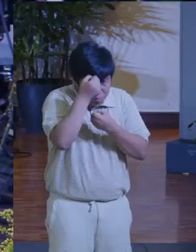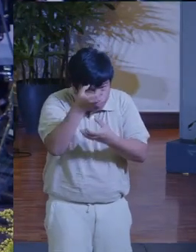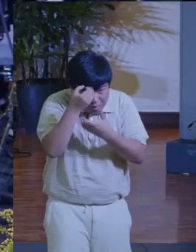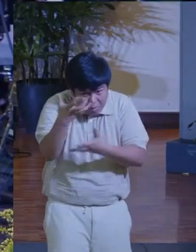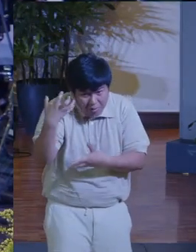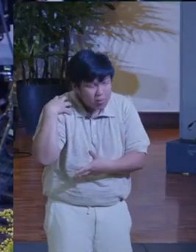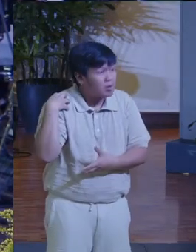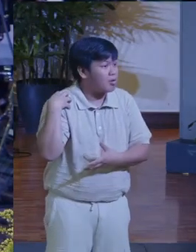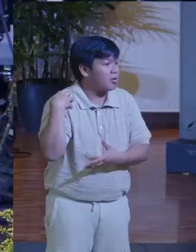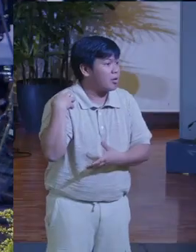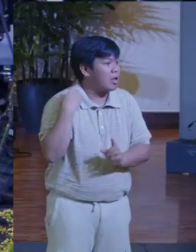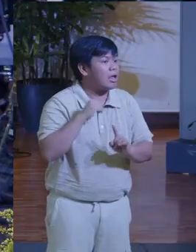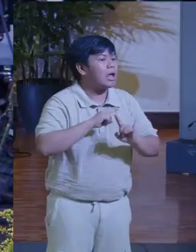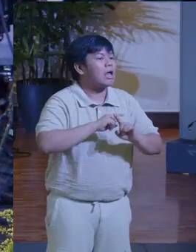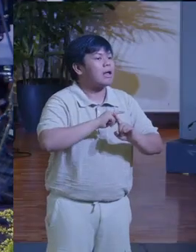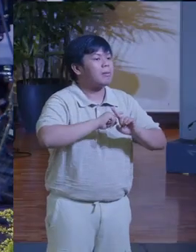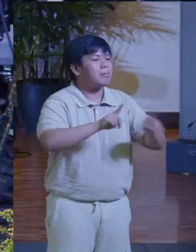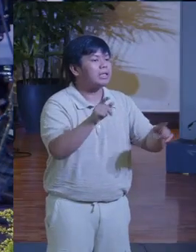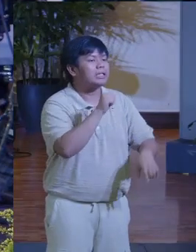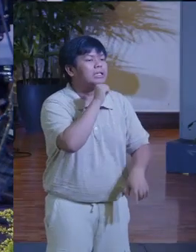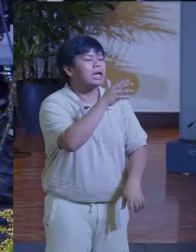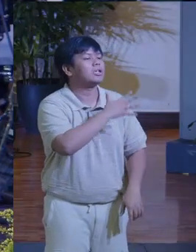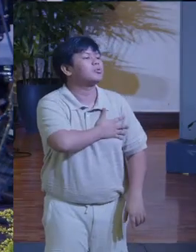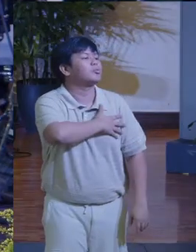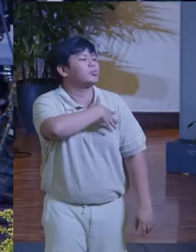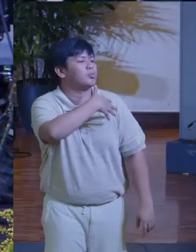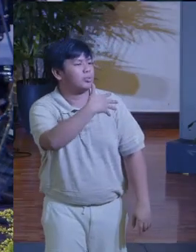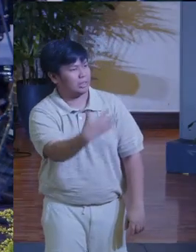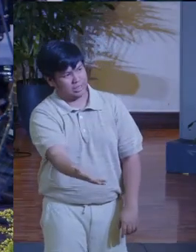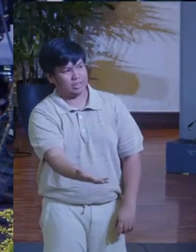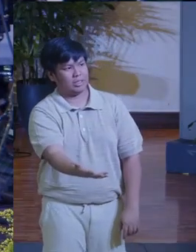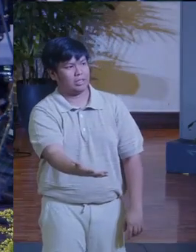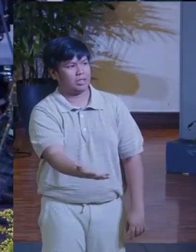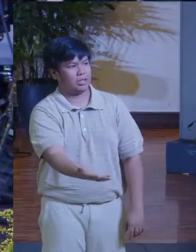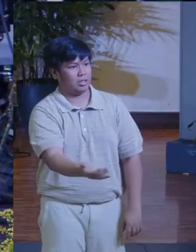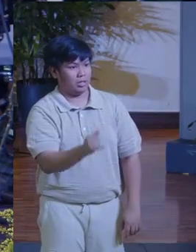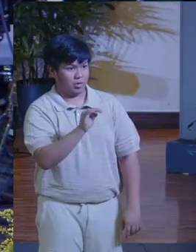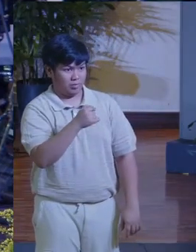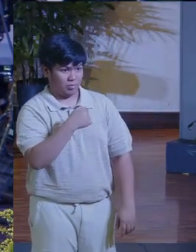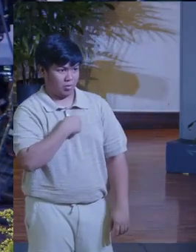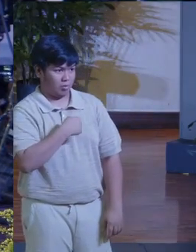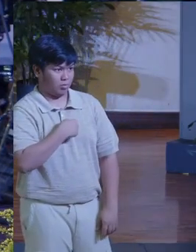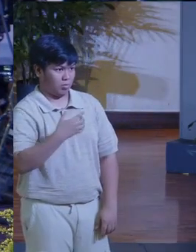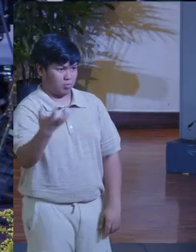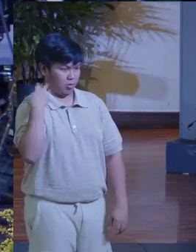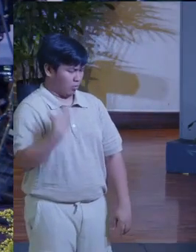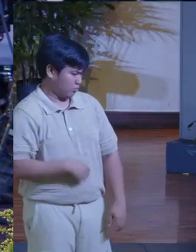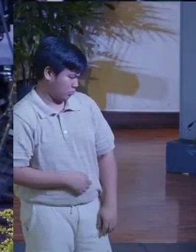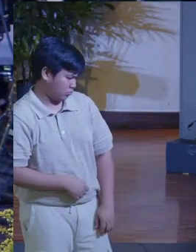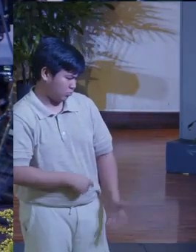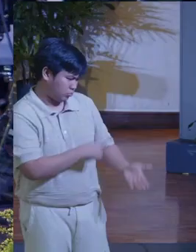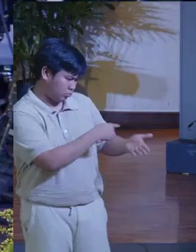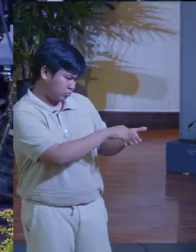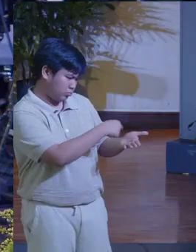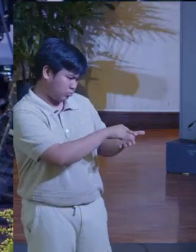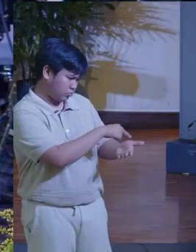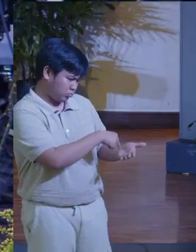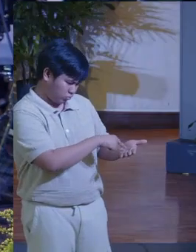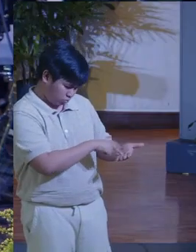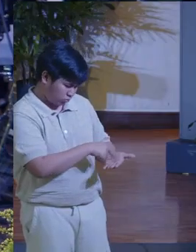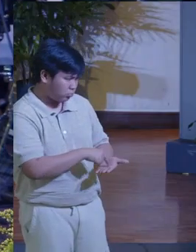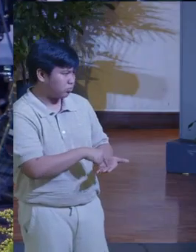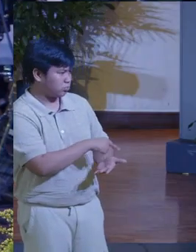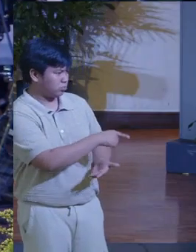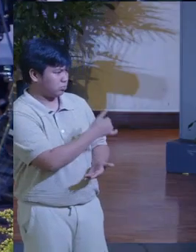Pero walang kusa. Pag in-inspect niyo yung trabaho, parang ginawa, wag lang hindi sabihin